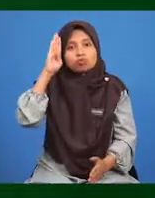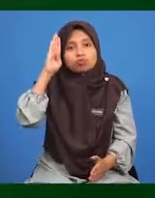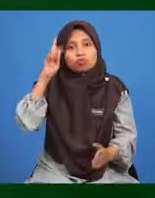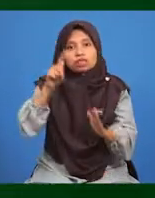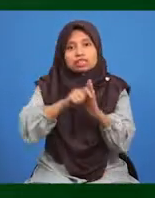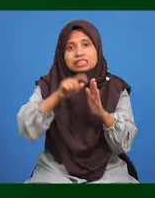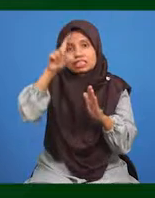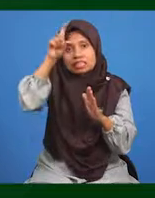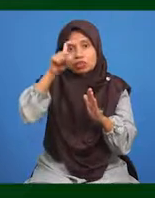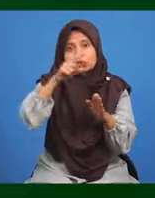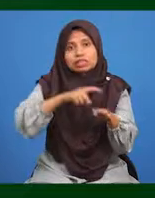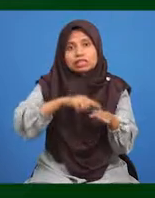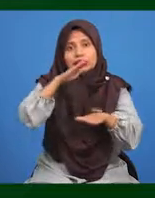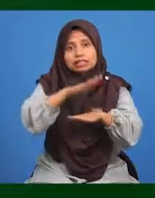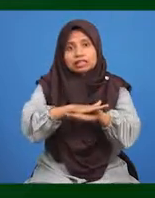tinggi itu.